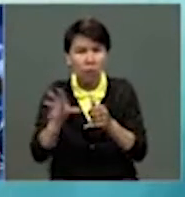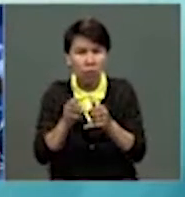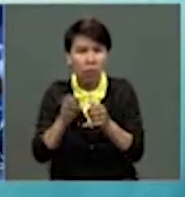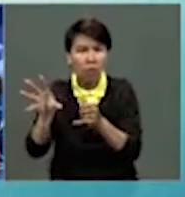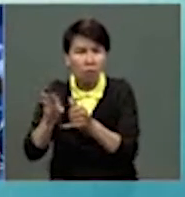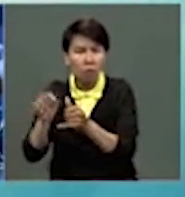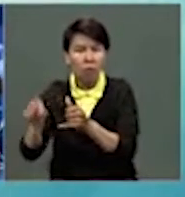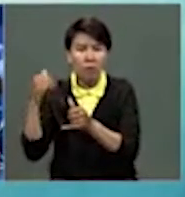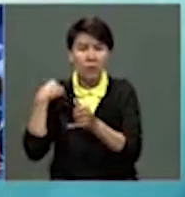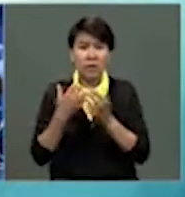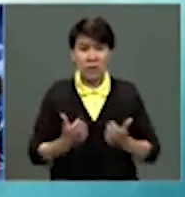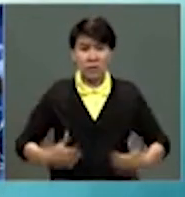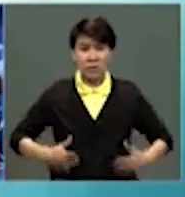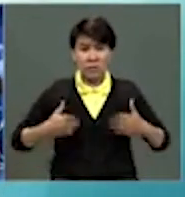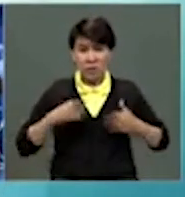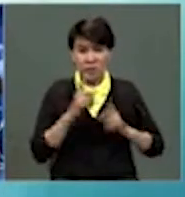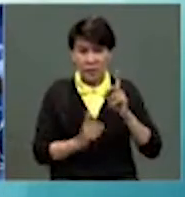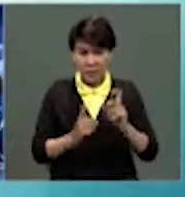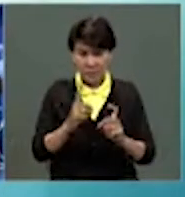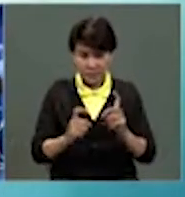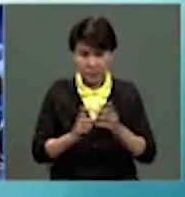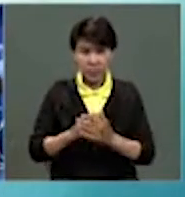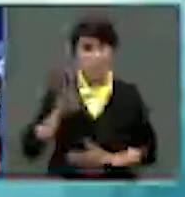เจอทีแต่ตอนนี้ยังสองแสนอยู่แล้วเริ่มจะถี่ขึ้นก็ยังทำให้เราต้องทำวนนี้อยู่นะครับส่วนของการเสียชีวิตตอนนี้5428